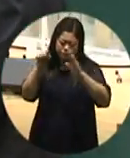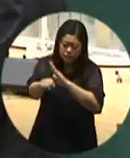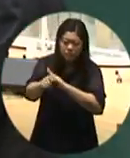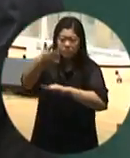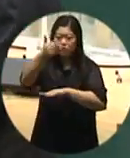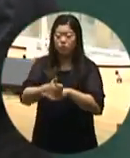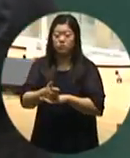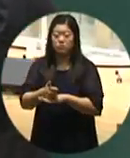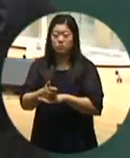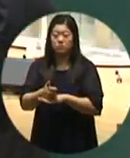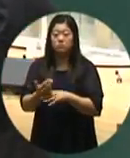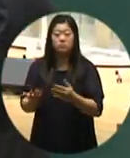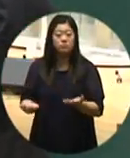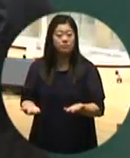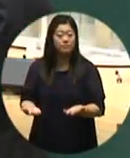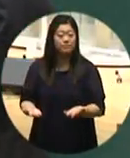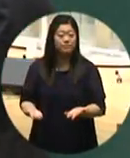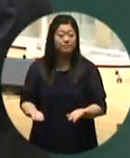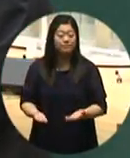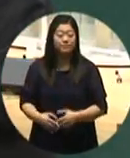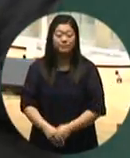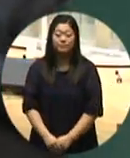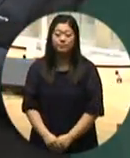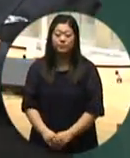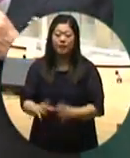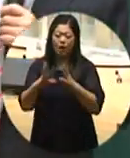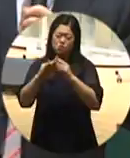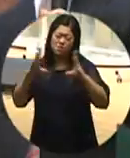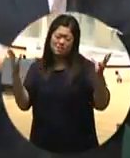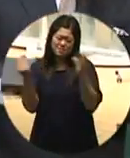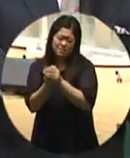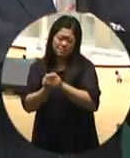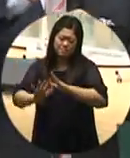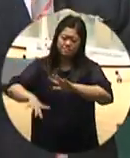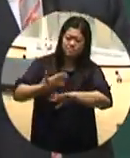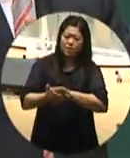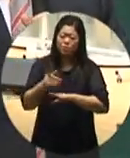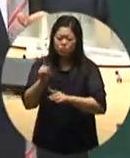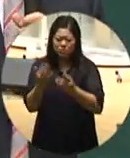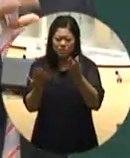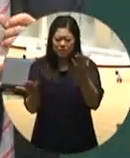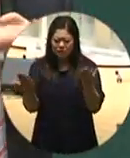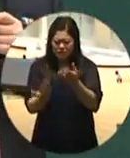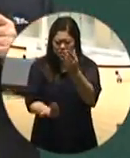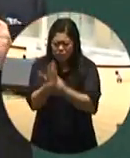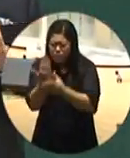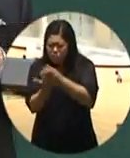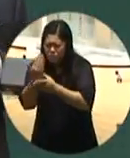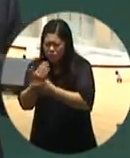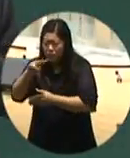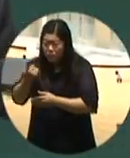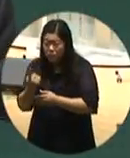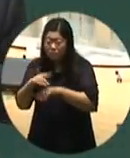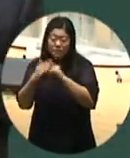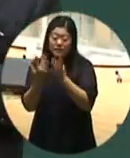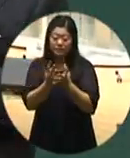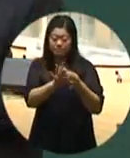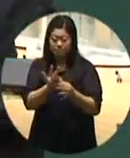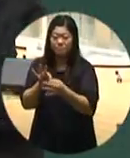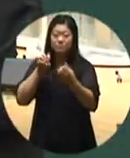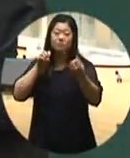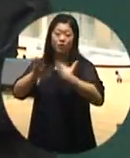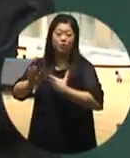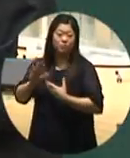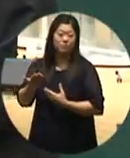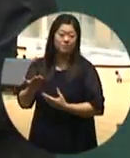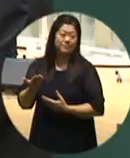stars bowing down to him, and then he went to Egypt. 이때부터는 이 일이 생기나 저 일이 생기나 전부 응답으로 연결되는 거예요. All the things that arose in his life, it all turned